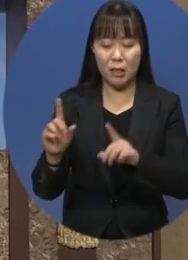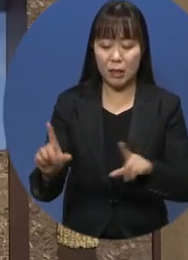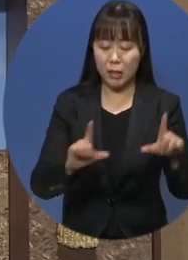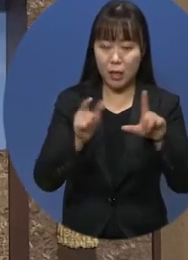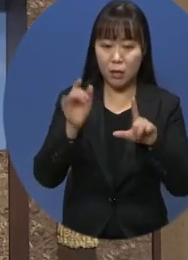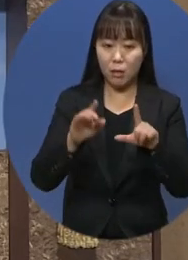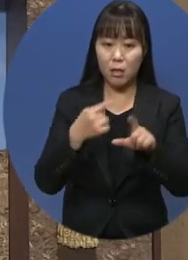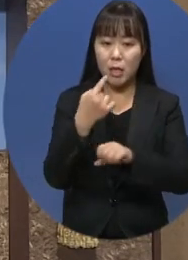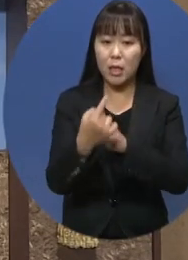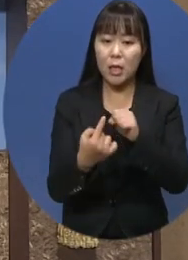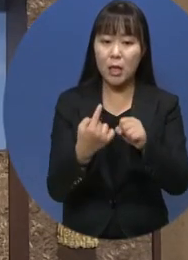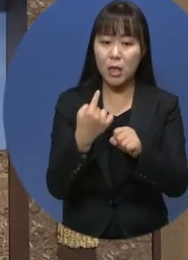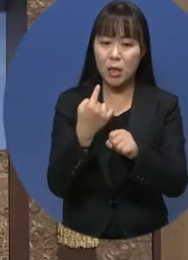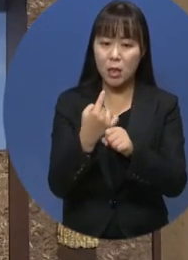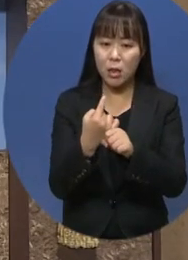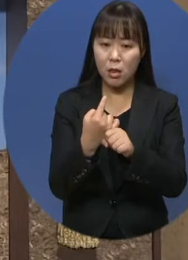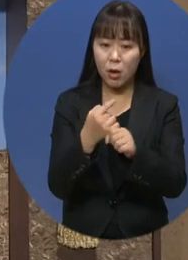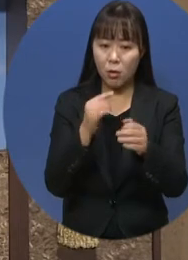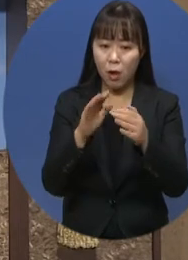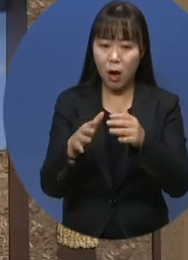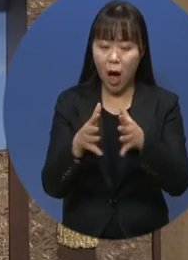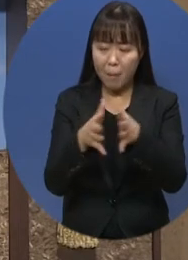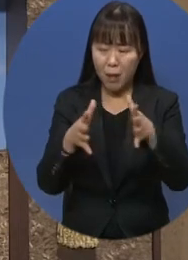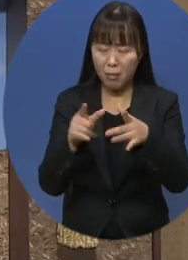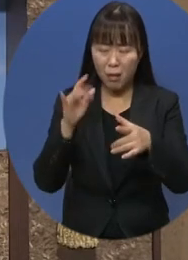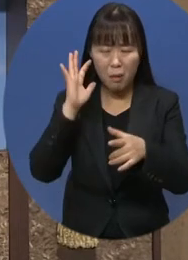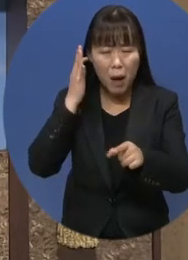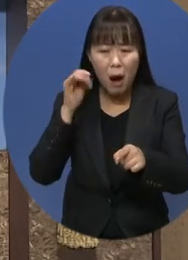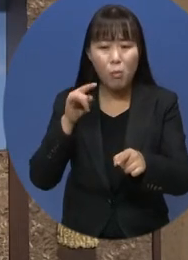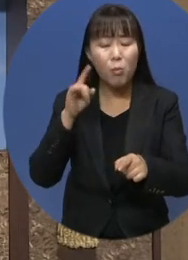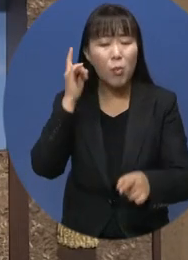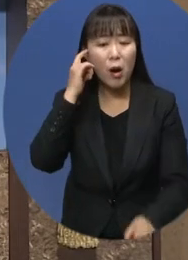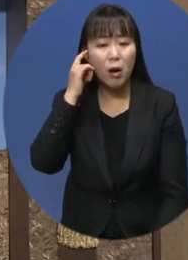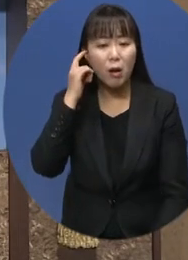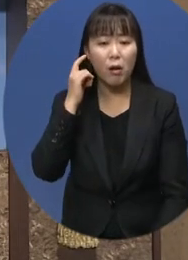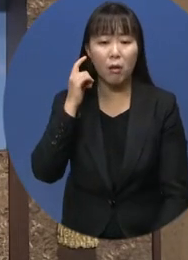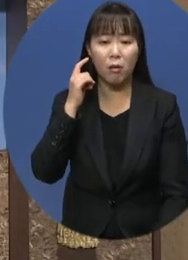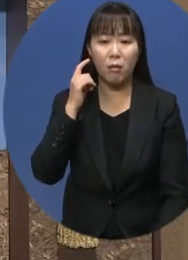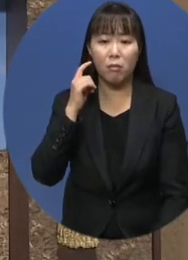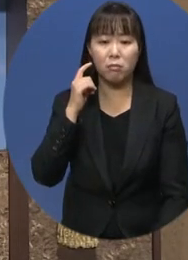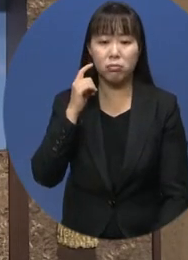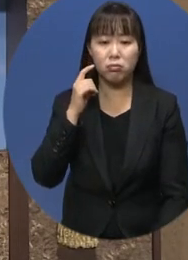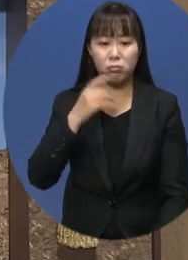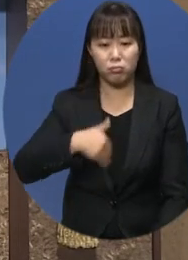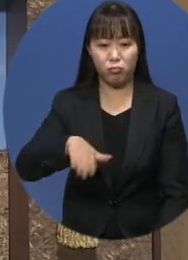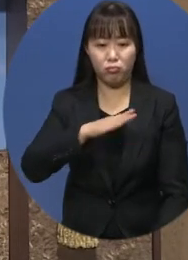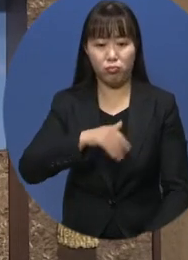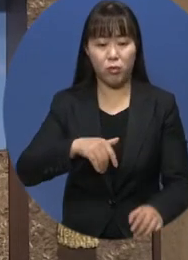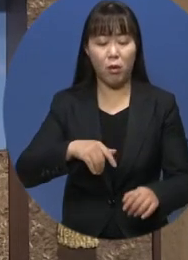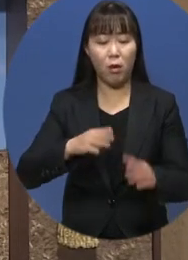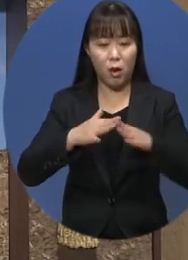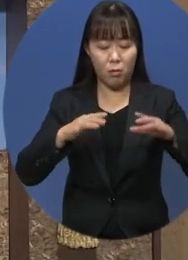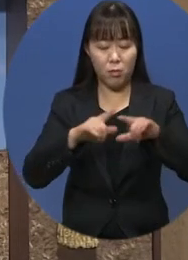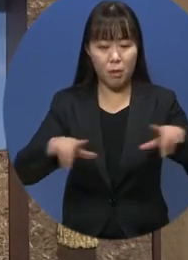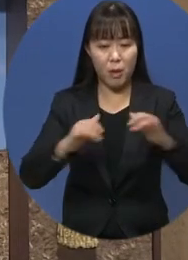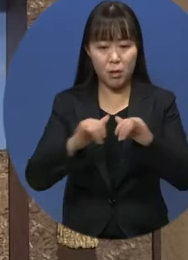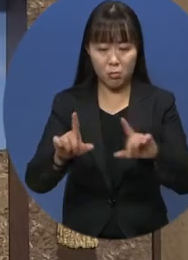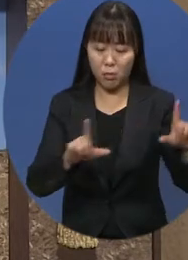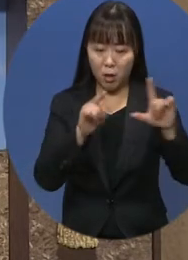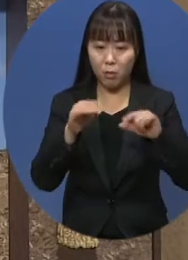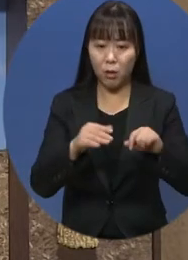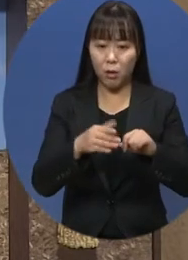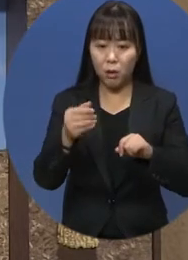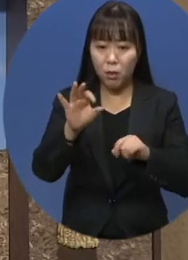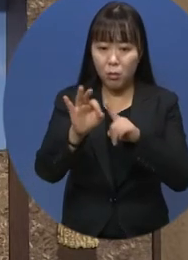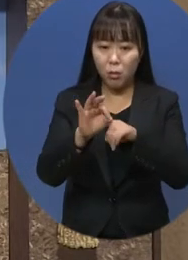있는데 1년 지나니까 갑자기 아파트가 시끄러워 왜 어여 우리 서민들 사는 아파트 인데 임대료